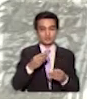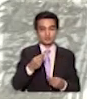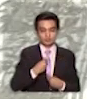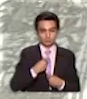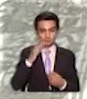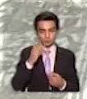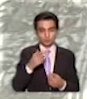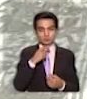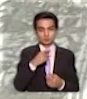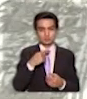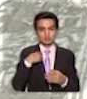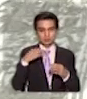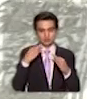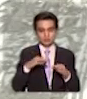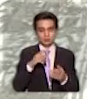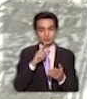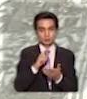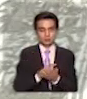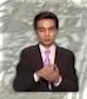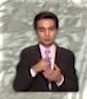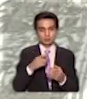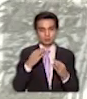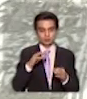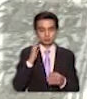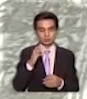біз келісеміз дейді.